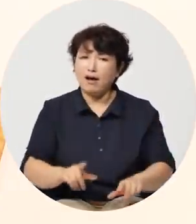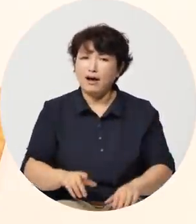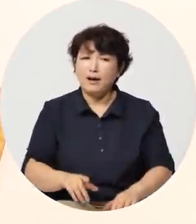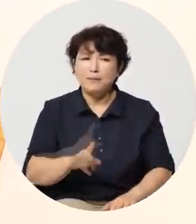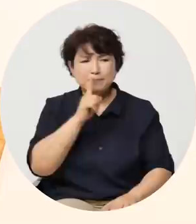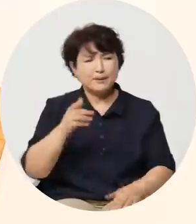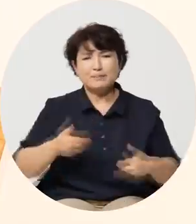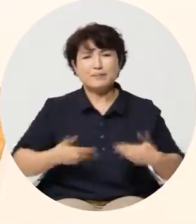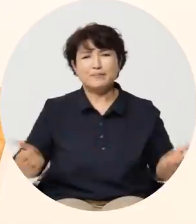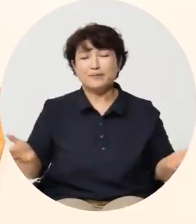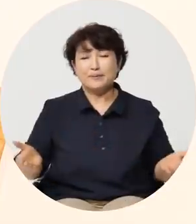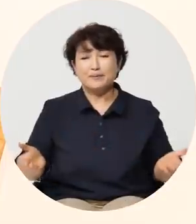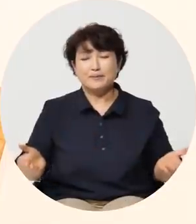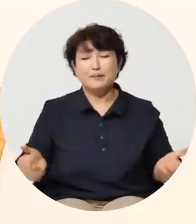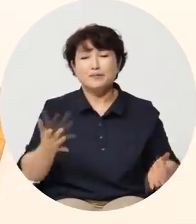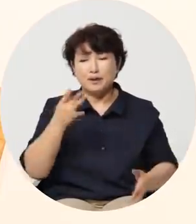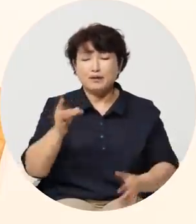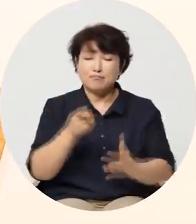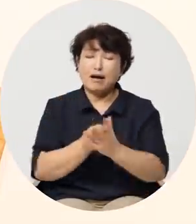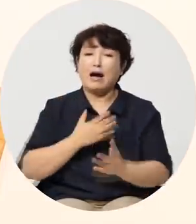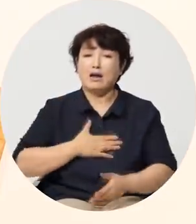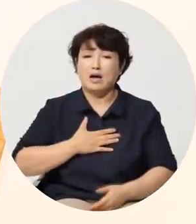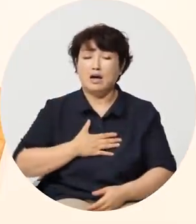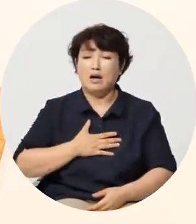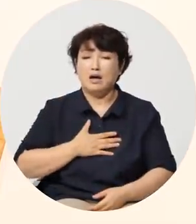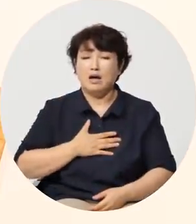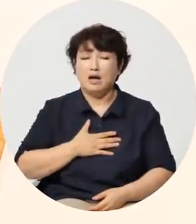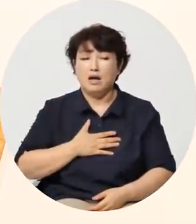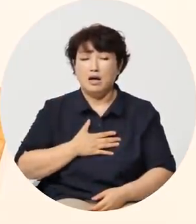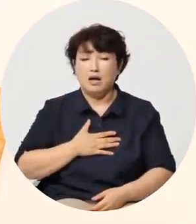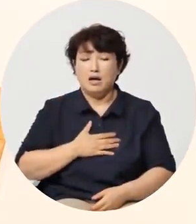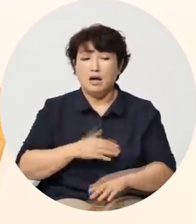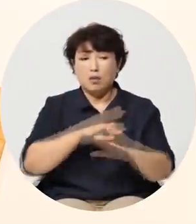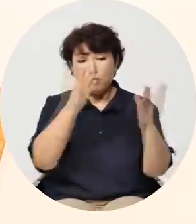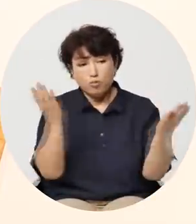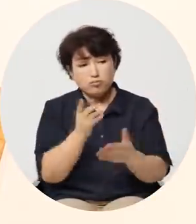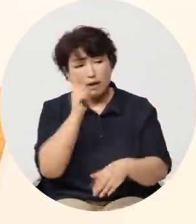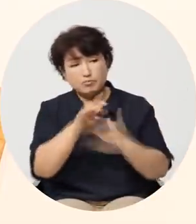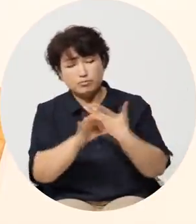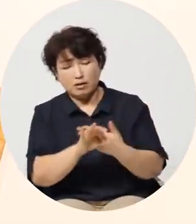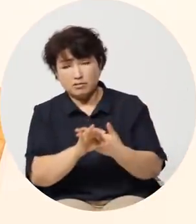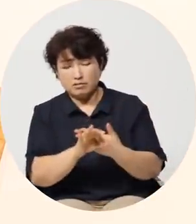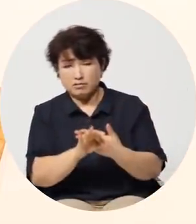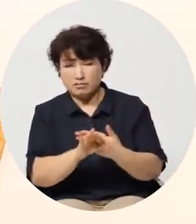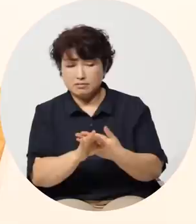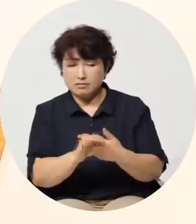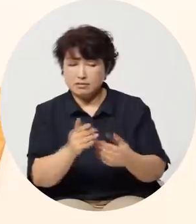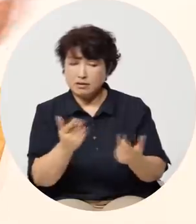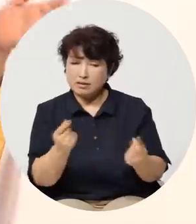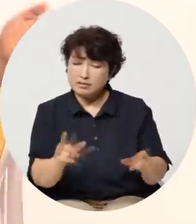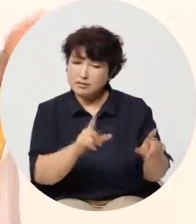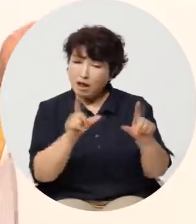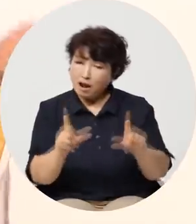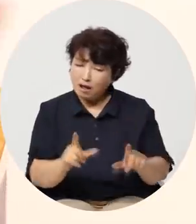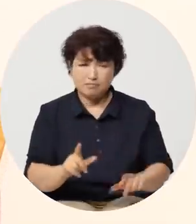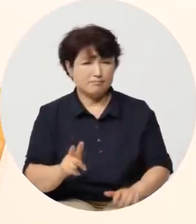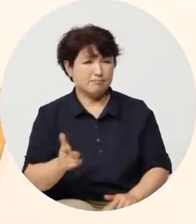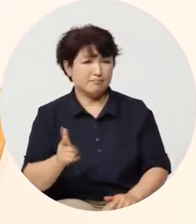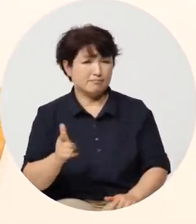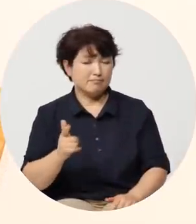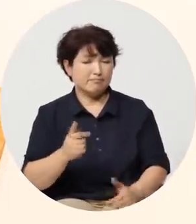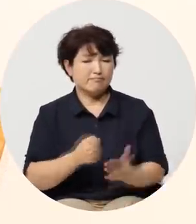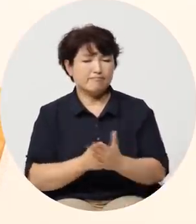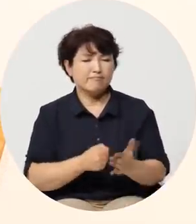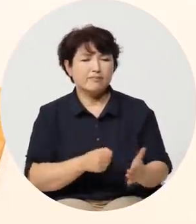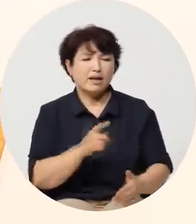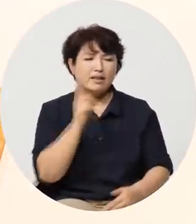그야 말 안 해도 알지 네 자기가 다 나쁘면 살겠어? 아니요 그래 요건 좀 문제가 있지만 딴 것도